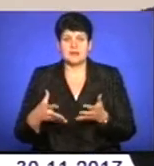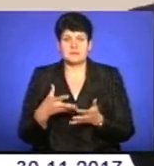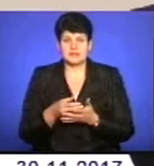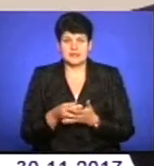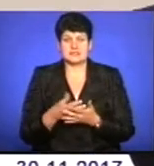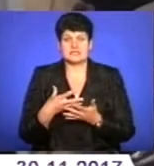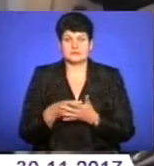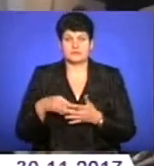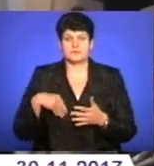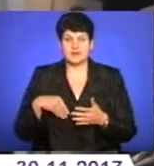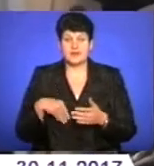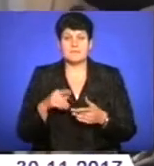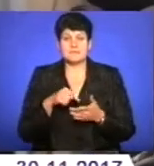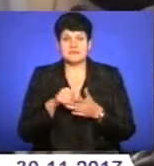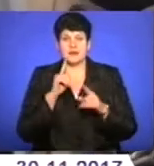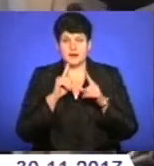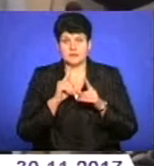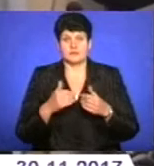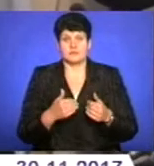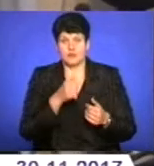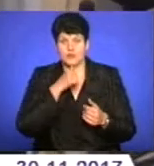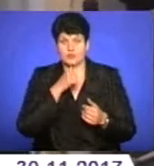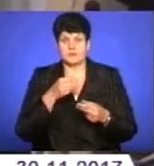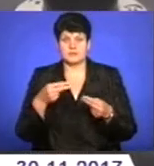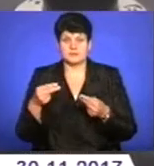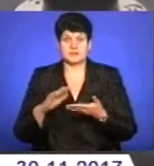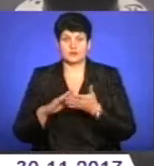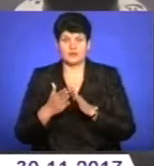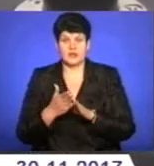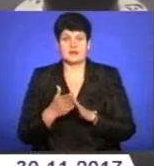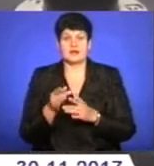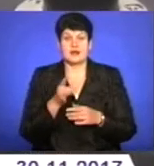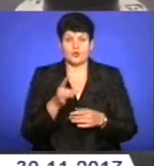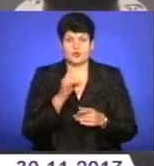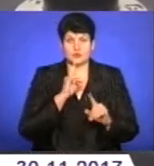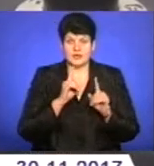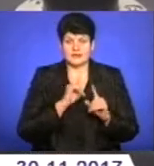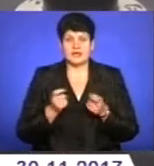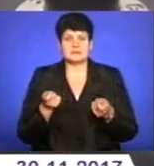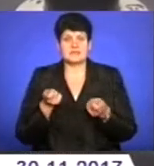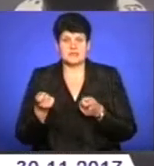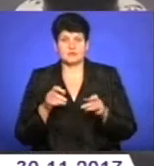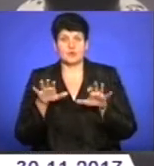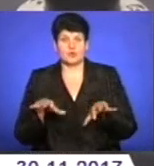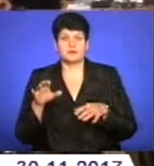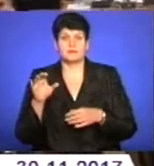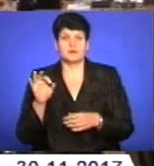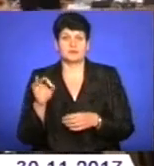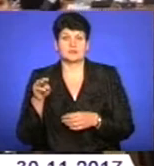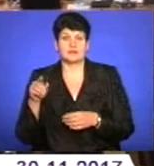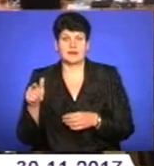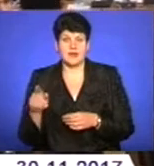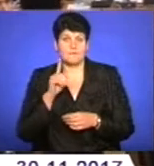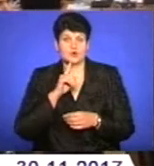власної кишені, міськрада і намагається укласти договори з районною радою, адміністрацією і головами ОТГ. Та поки що ніхто на такий крок